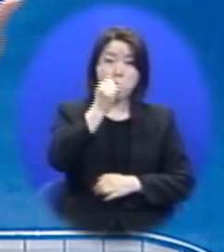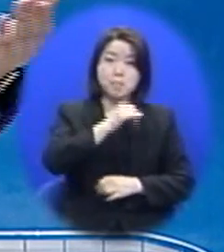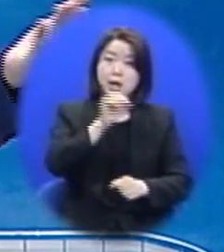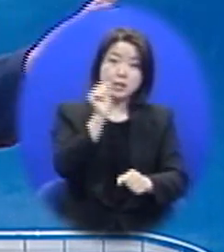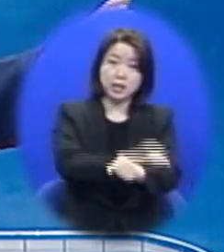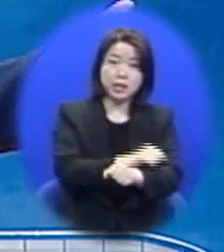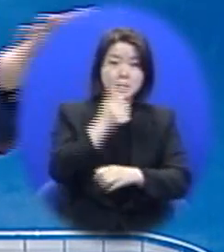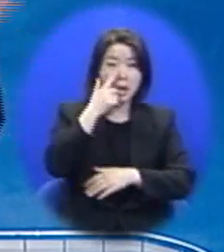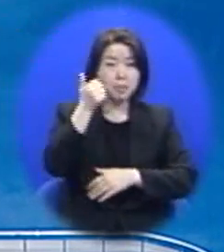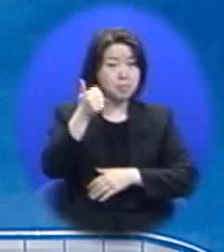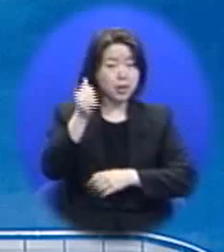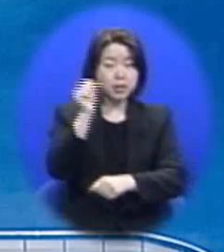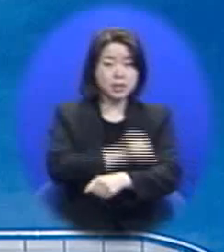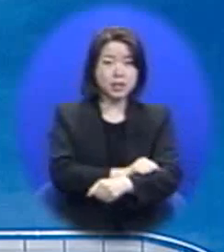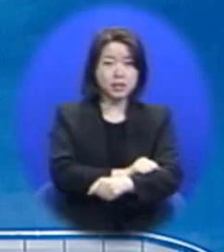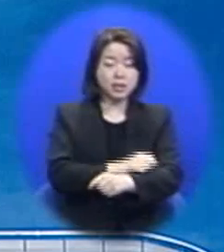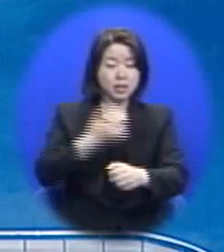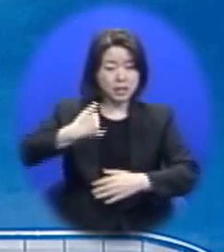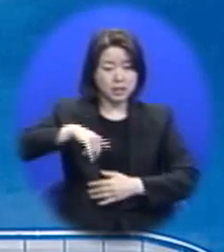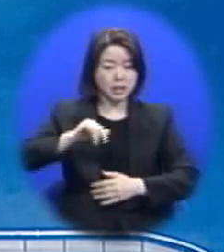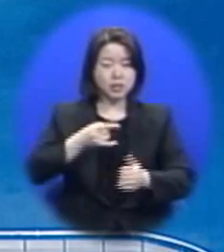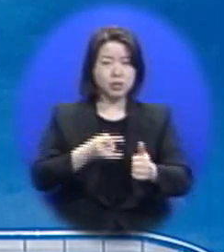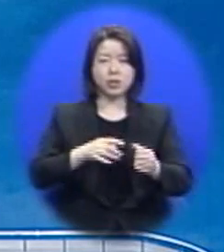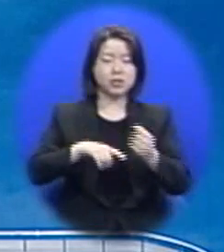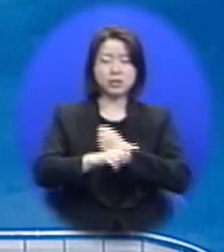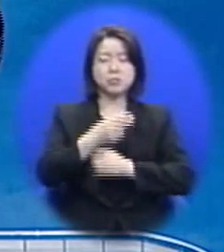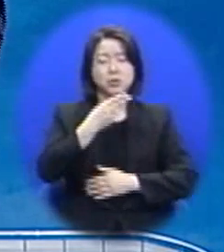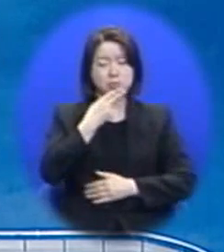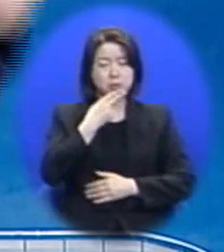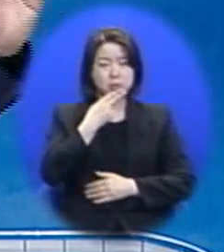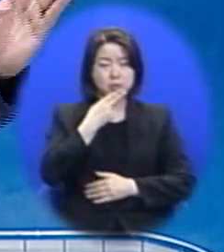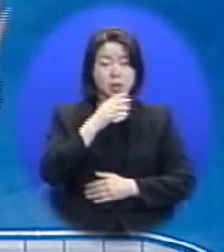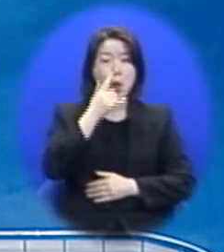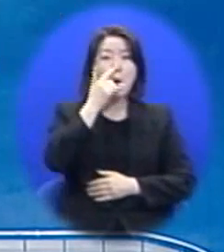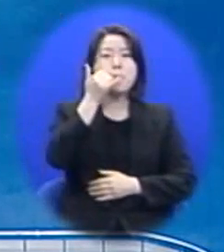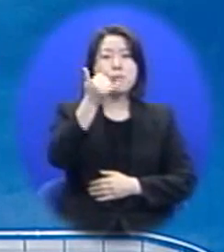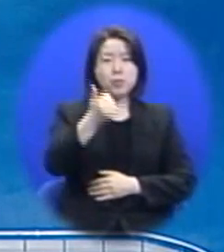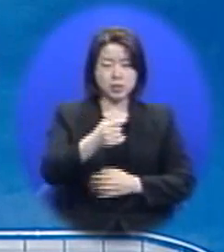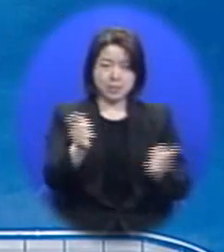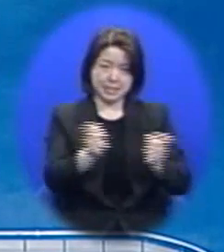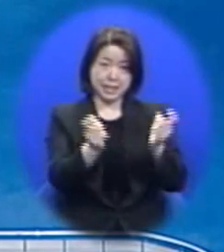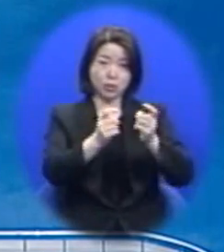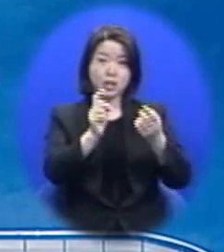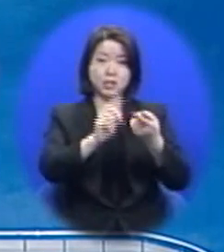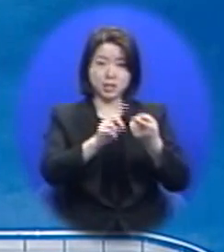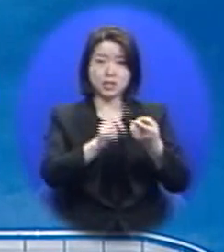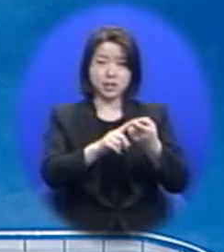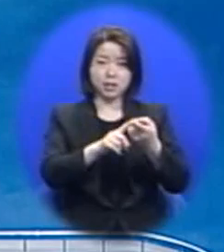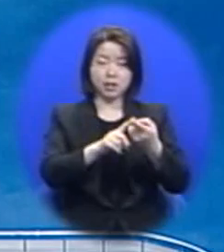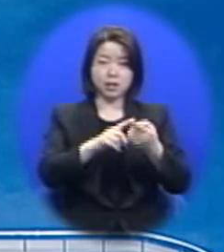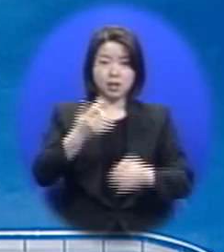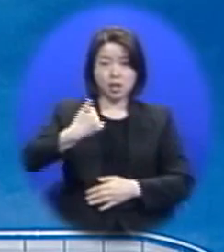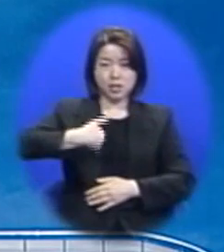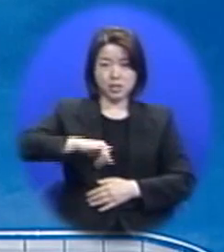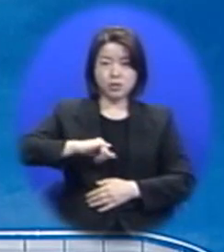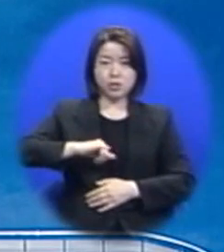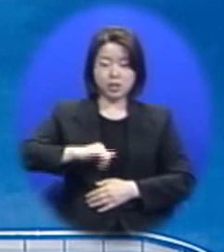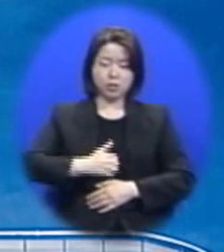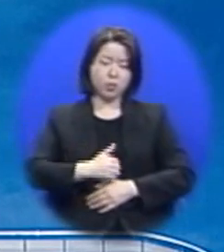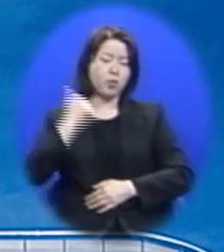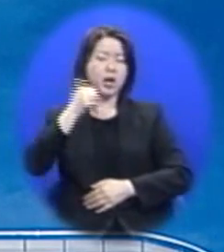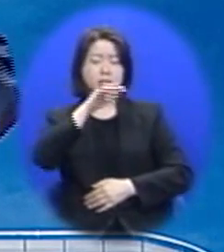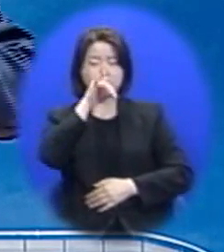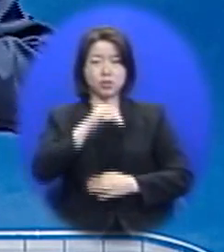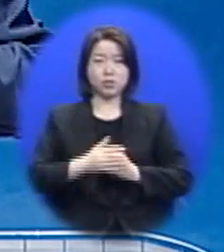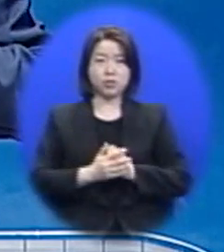아빠가 잘했냐는 것은 자녀들에게 의미가 없습니다. 엄마 아빠가 싸웠다는 것 자체가 자녀들에게는 화가 나는